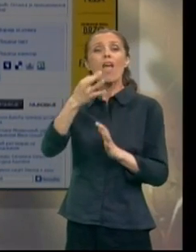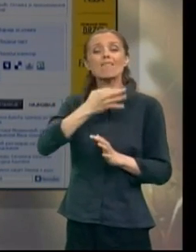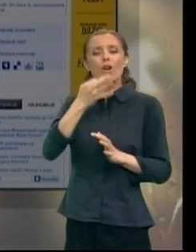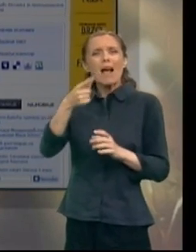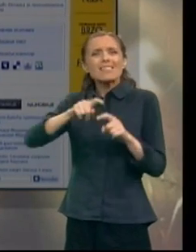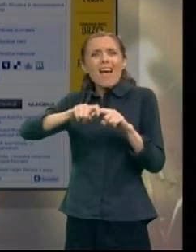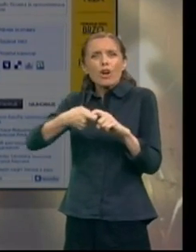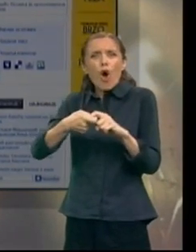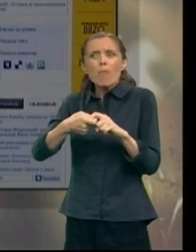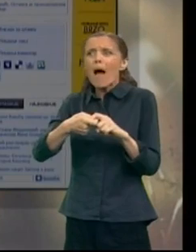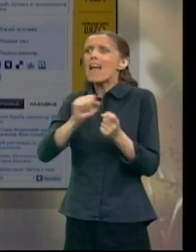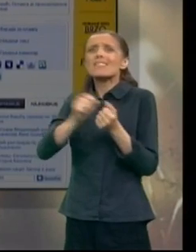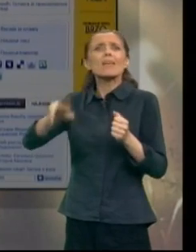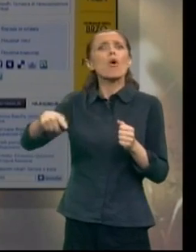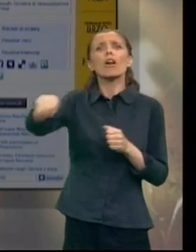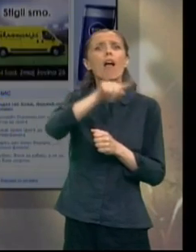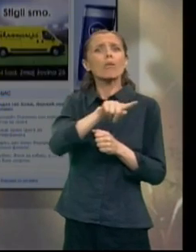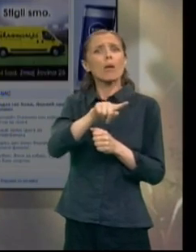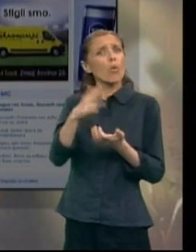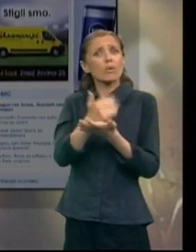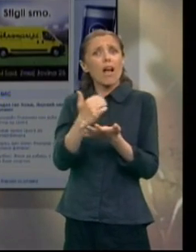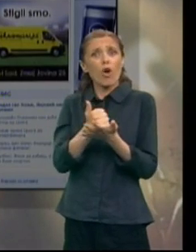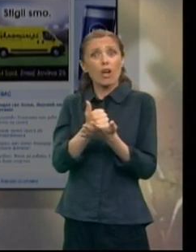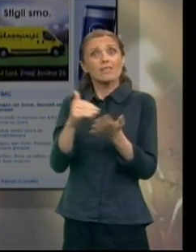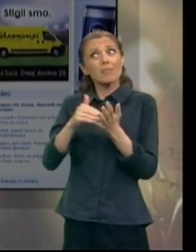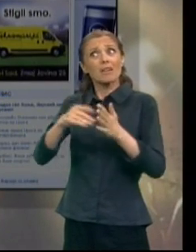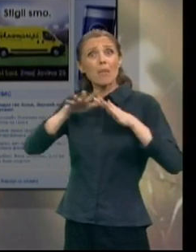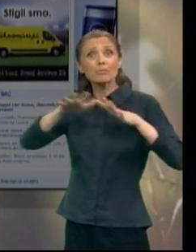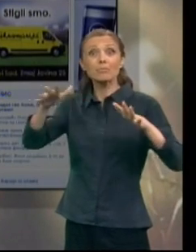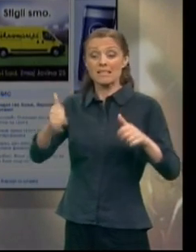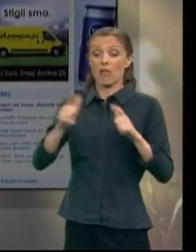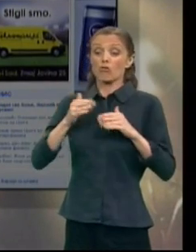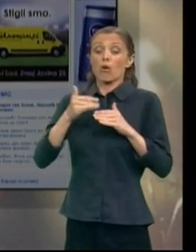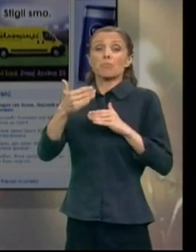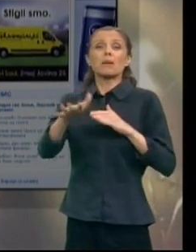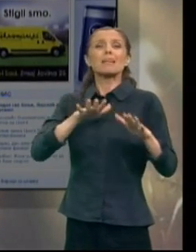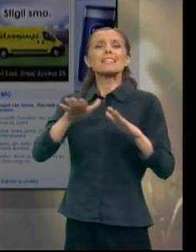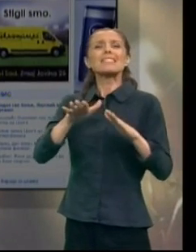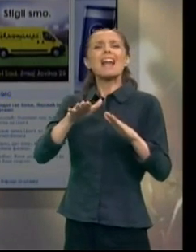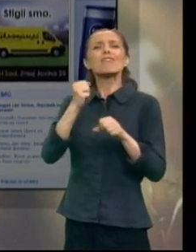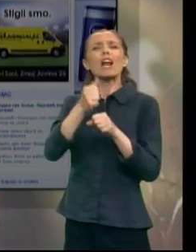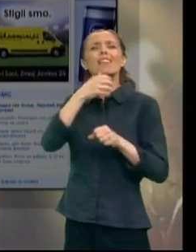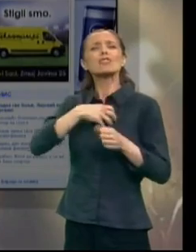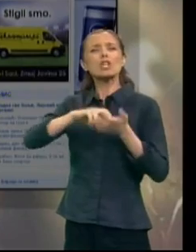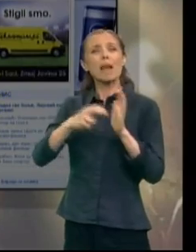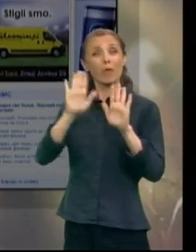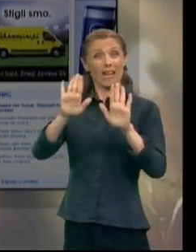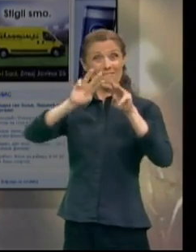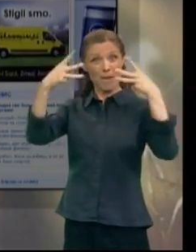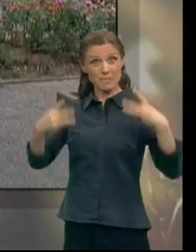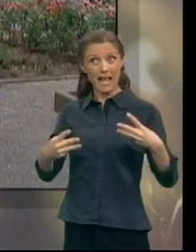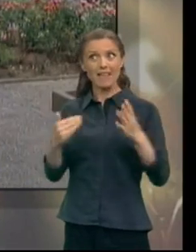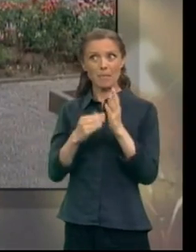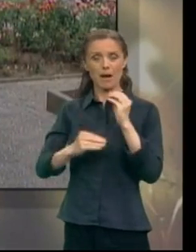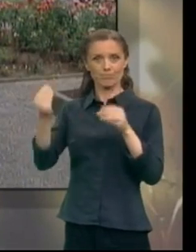bude dostupna svima i odjekne daleko. Ovih dana očekuje se i da sajt Ministarstva rada i socijalne politike bude unapređen u ovom